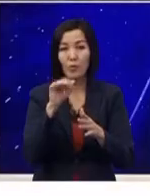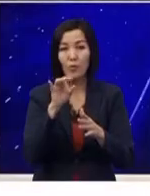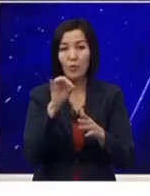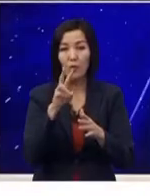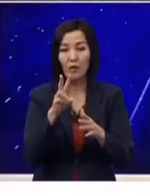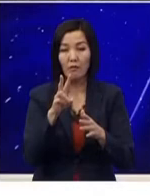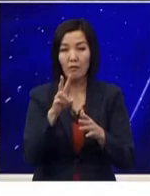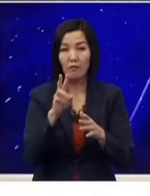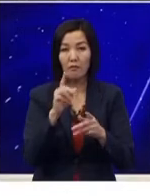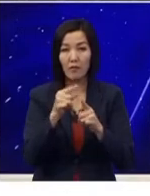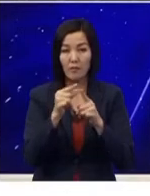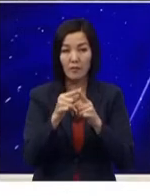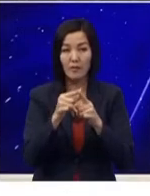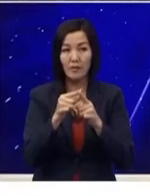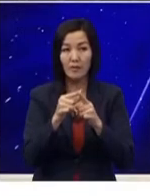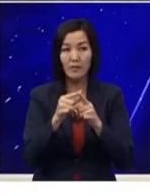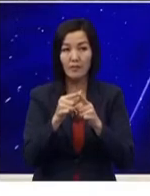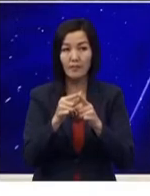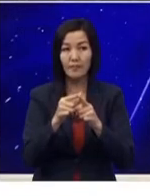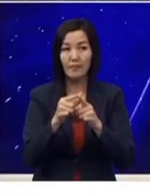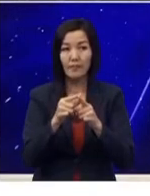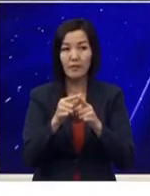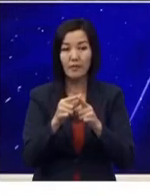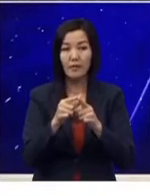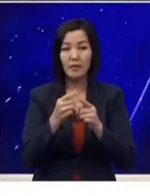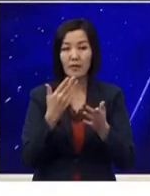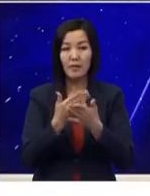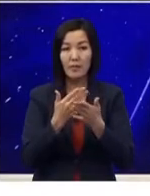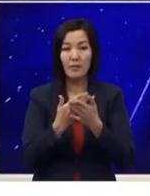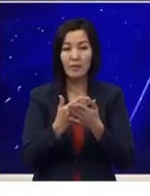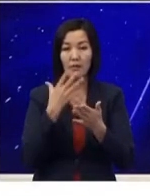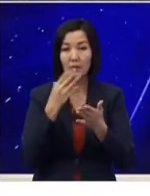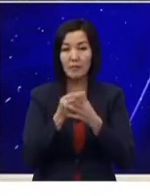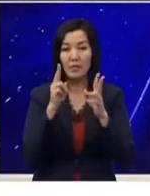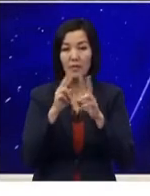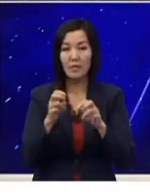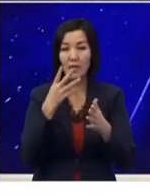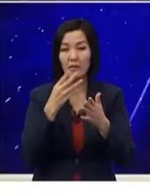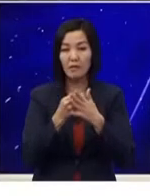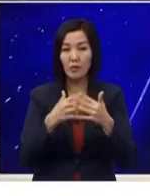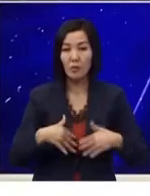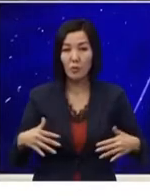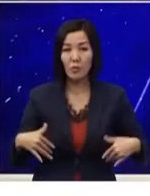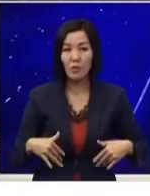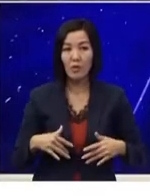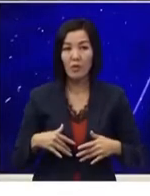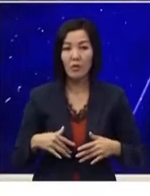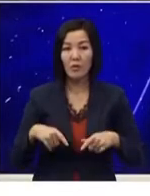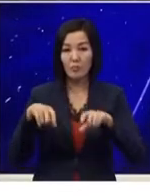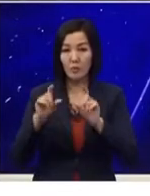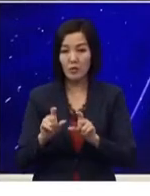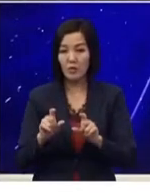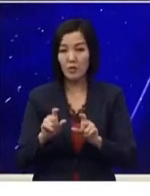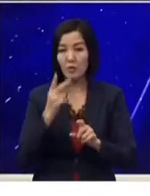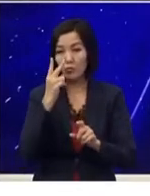Мы переплыли на этот берег. Короче, мы оттуда выгоняли скот. И, в общем, смотрю, он что-то раз присел.